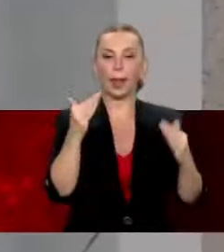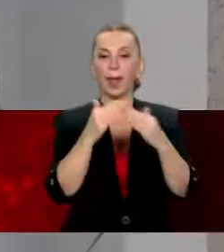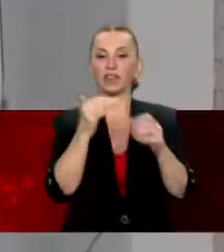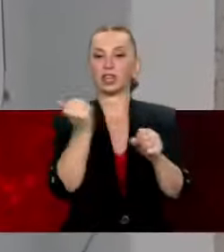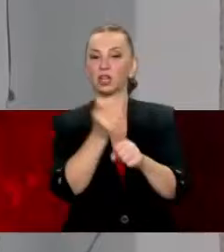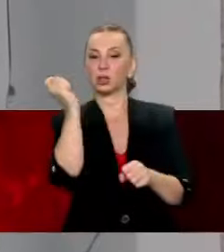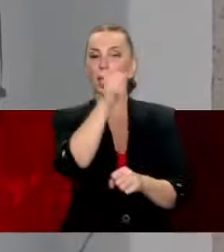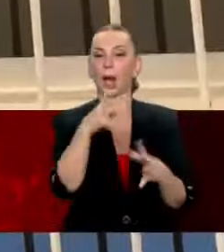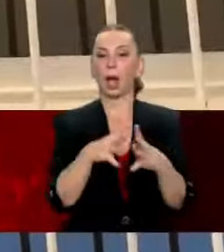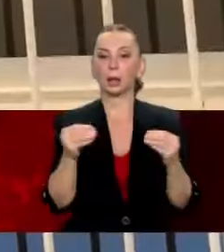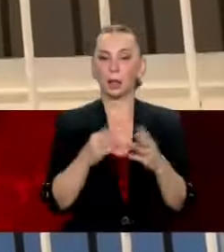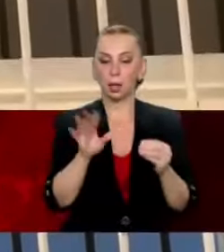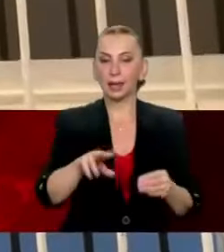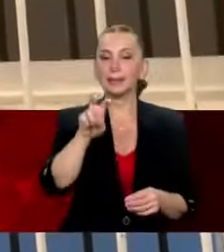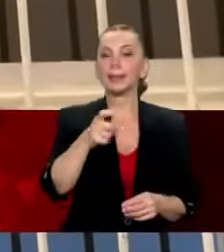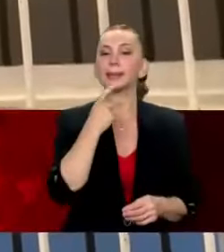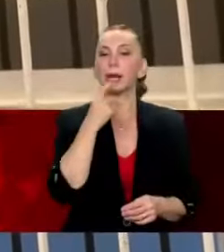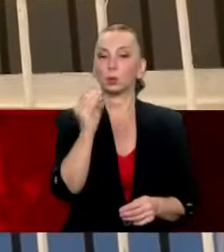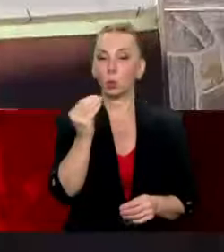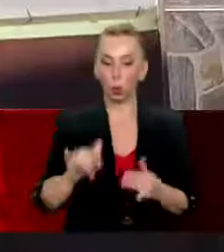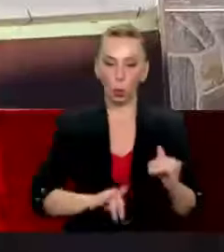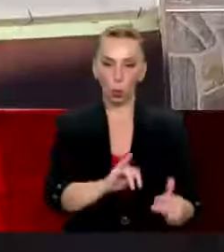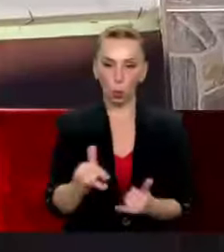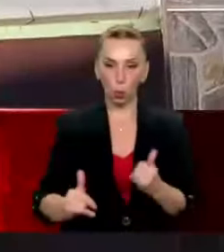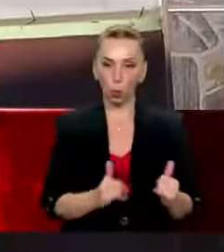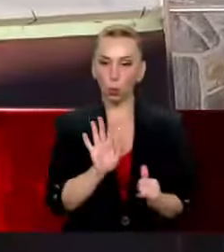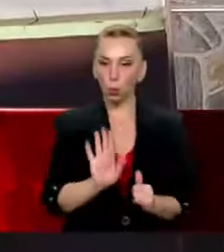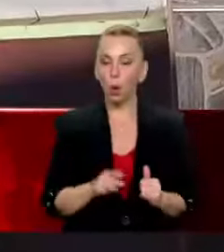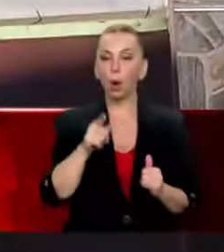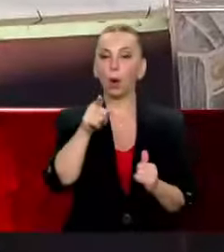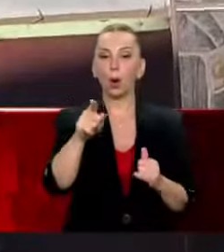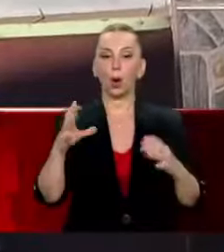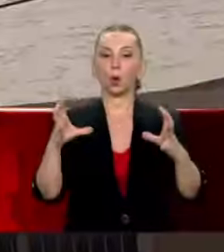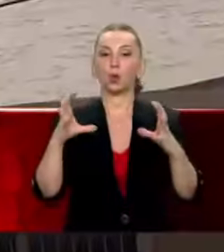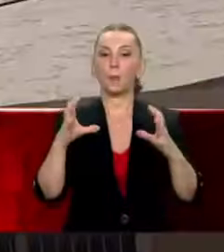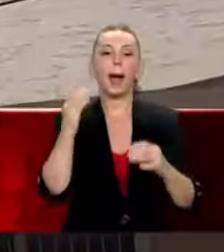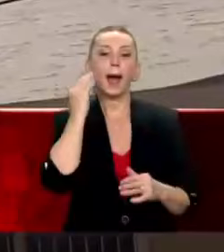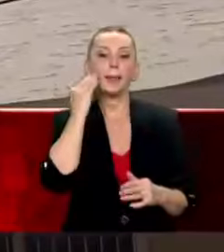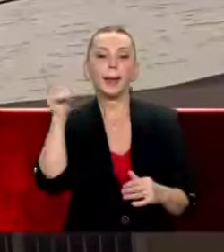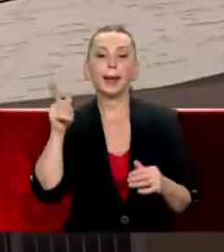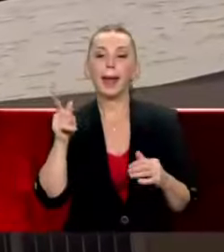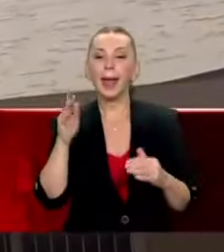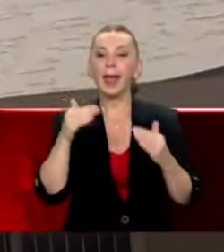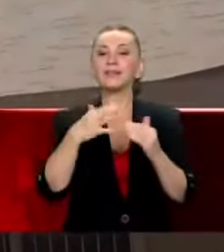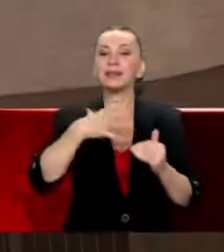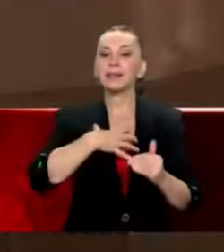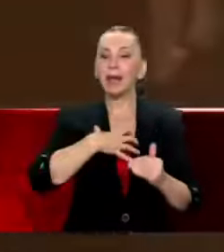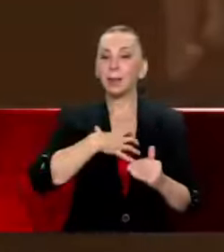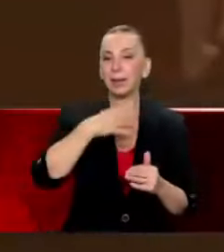Yer Adana, 8 yaşındaki çocuk oyun oynuyordu. İşte o top anneannesinin ev sahibinin ikinci kattaki balkonuna